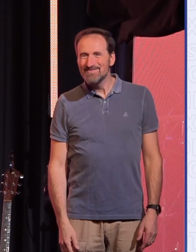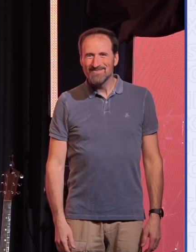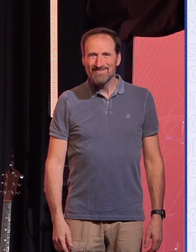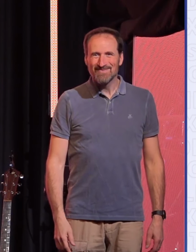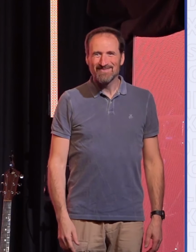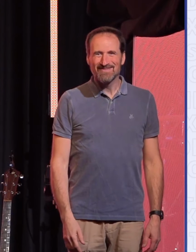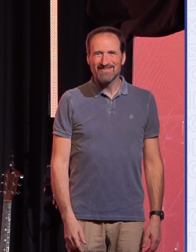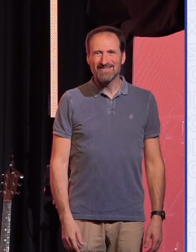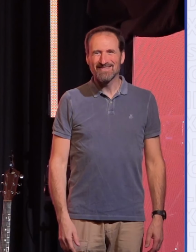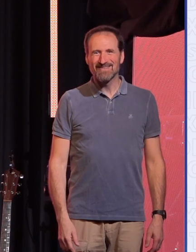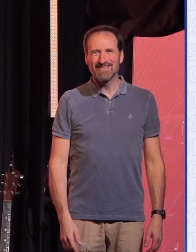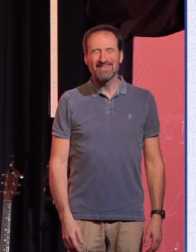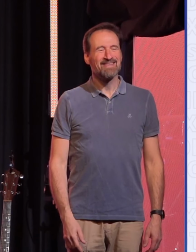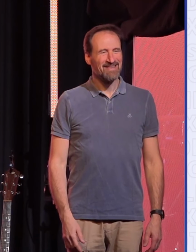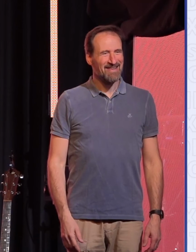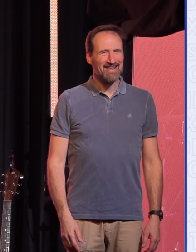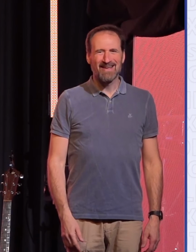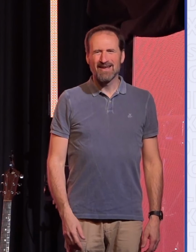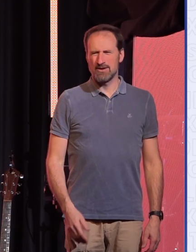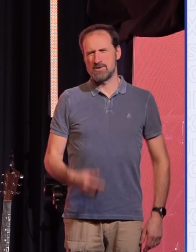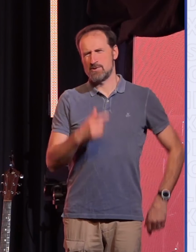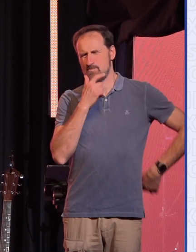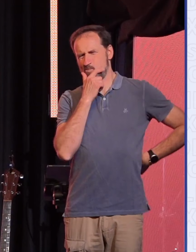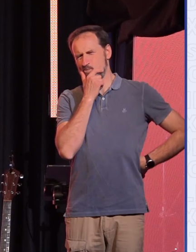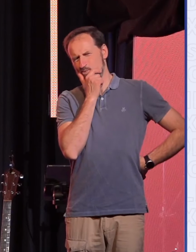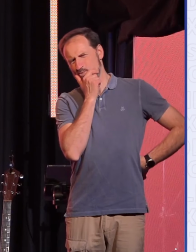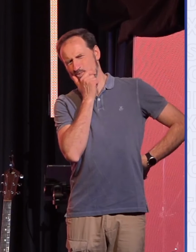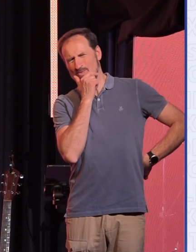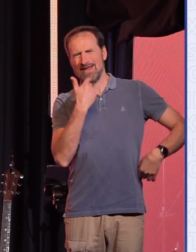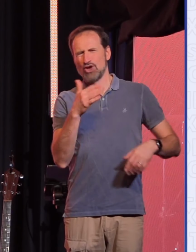Also irgendwer hat entweder sich nicht gemeldet oder es passt noch nicht ganz.